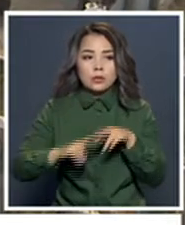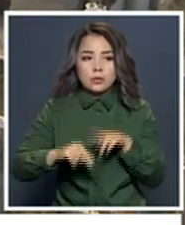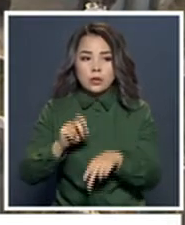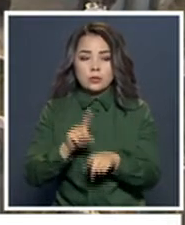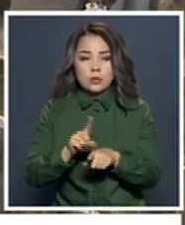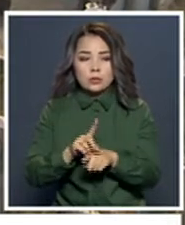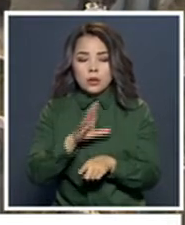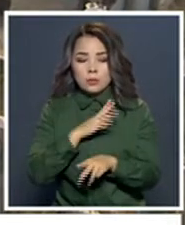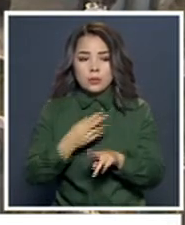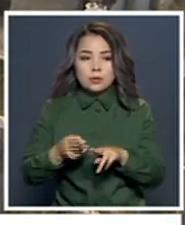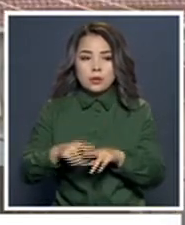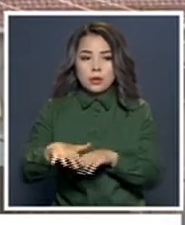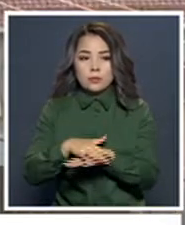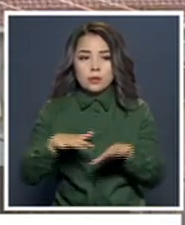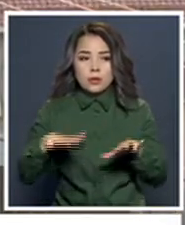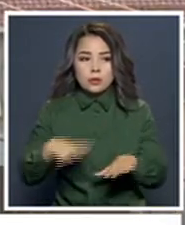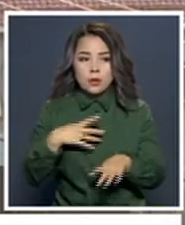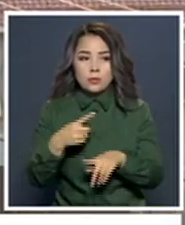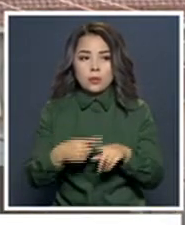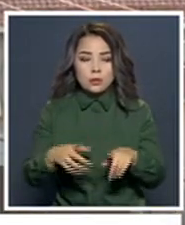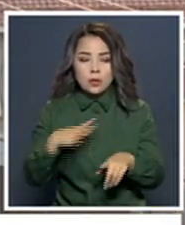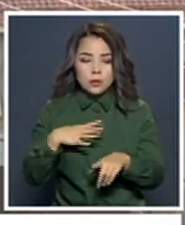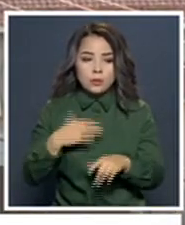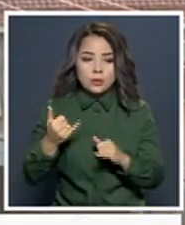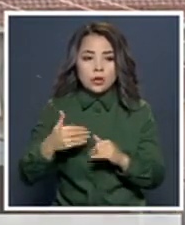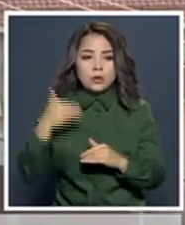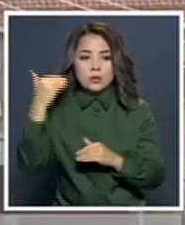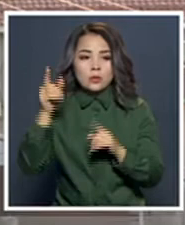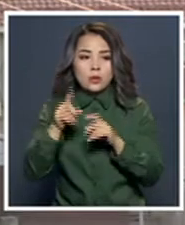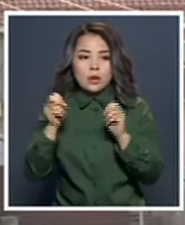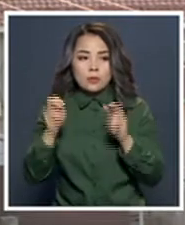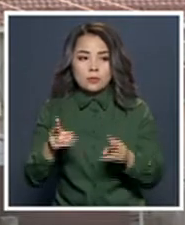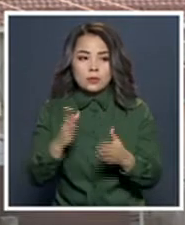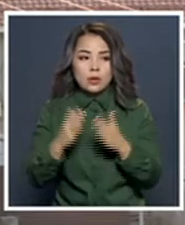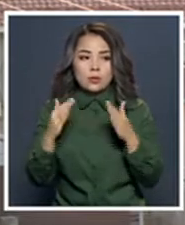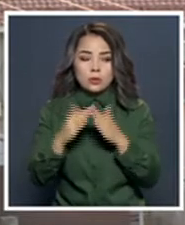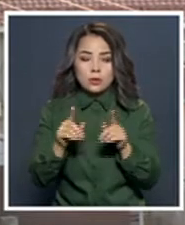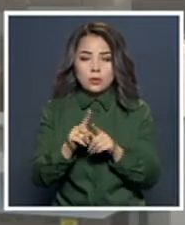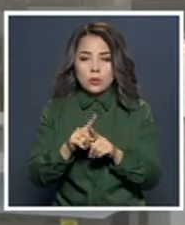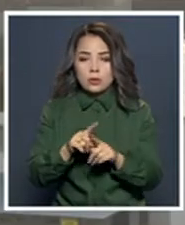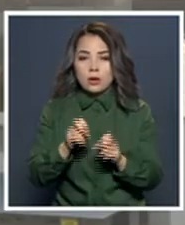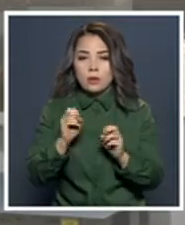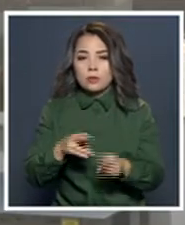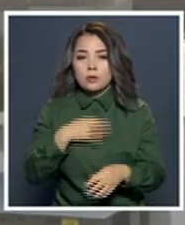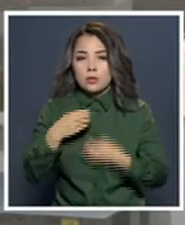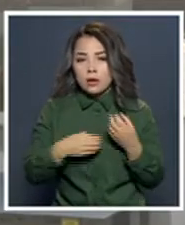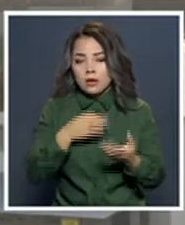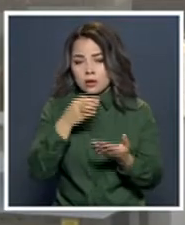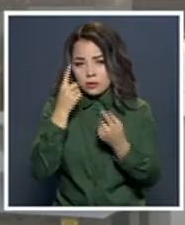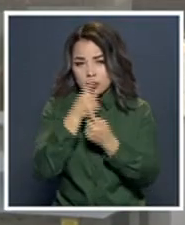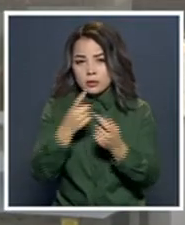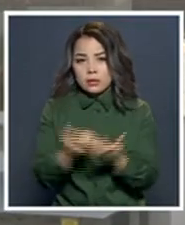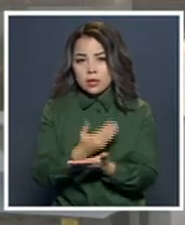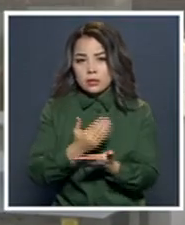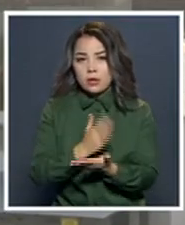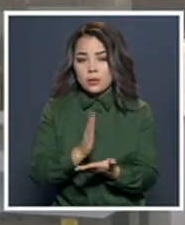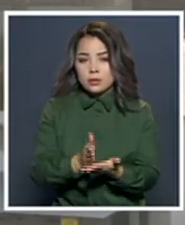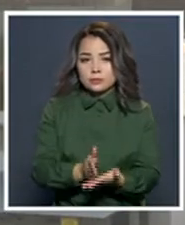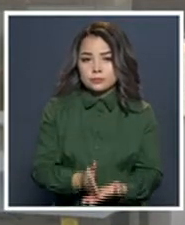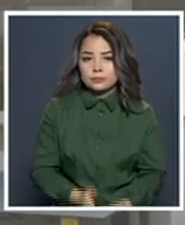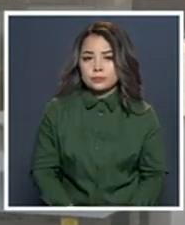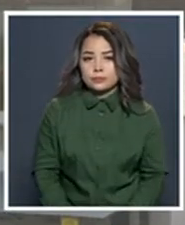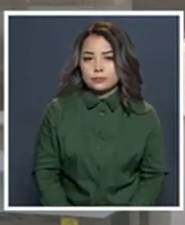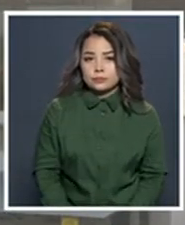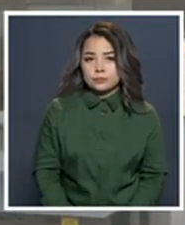себебін анықтамаса, төменгі бөлігі емес жоғары жақтағы үйлерге де қауіп төнуі мүмкін дейді көпшілік. Нұрхан Нұрланұлы, Ерболат Қуанышев, Қазақстан